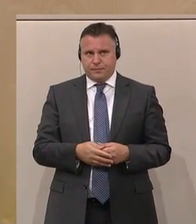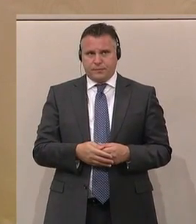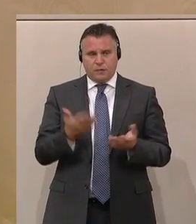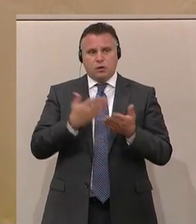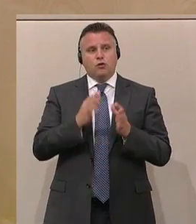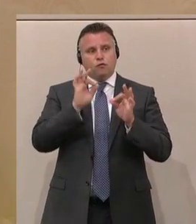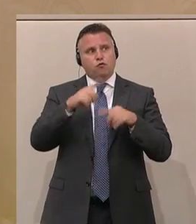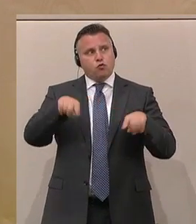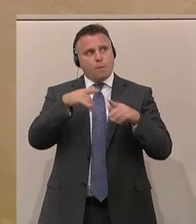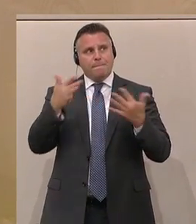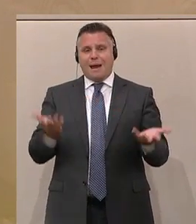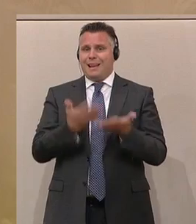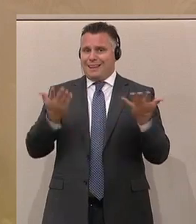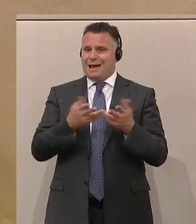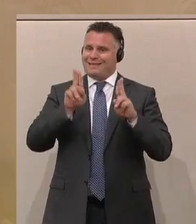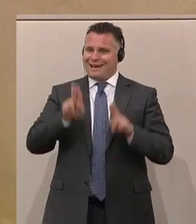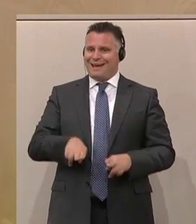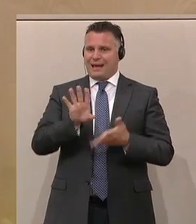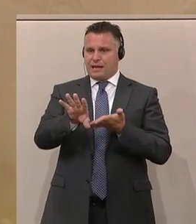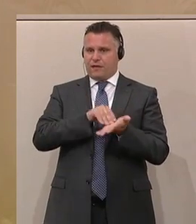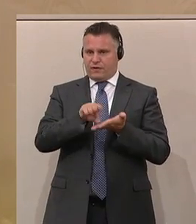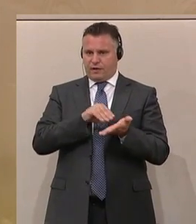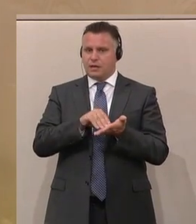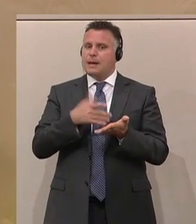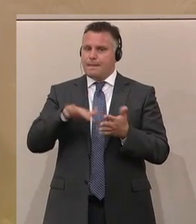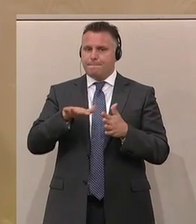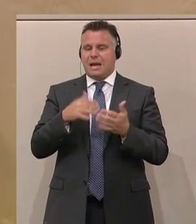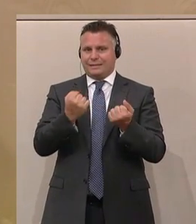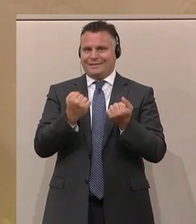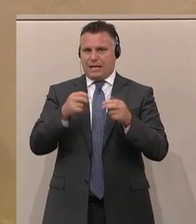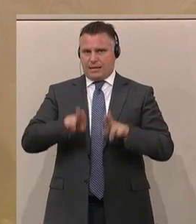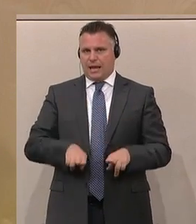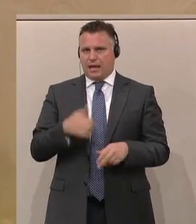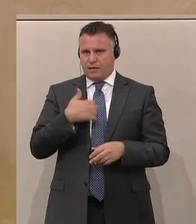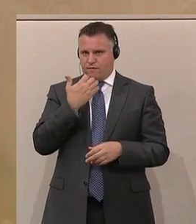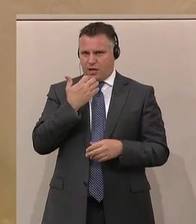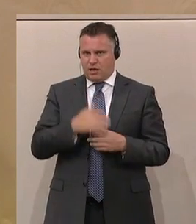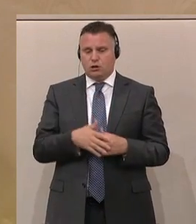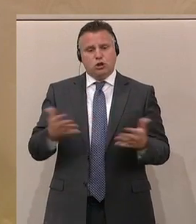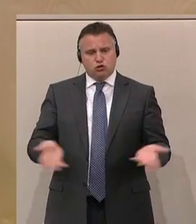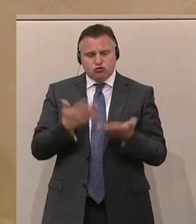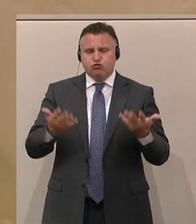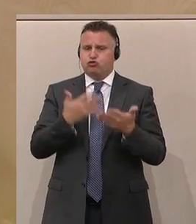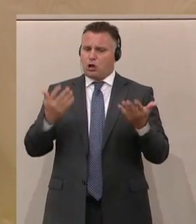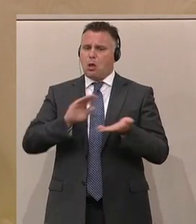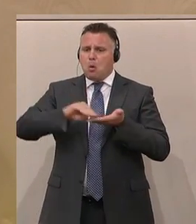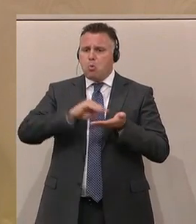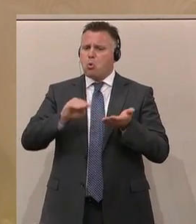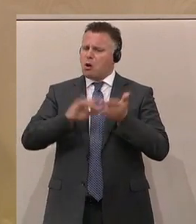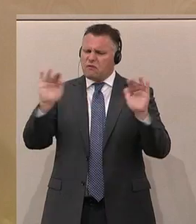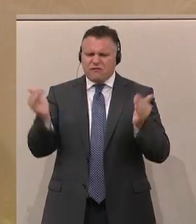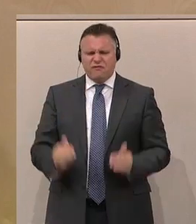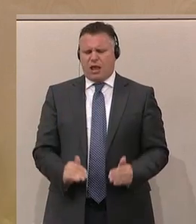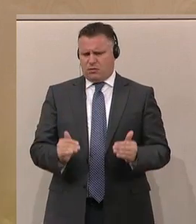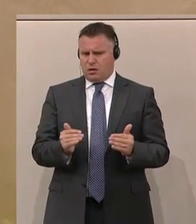Rechtsanwendung erleichtern und sorgen damit für mehr Rechtssicherheit. Vereinfachen, beschleunigen, entbürokratisieren. Mit